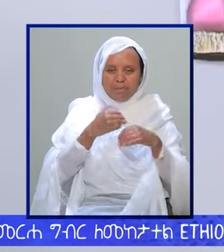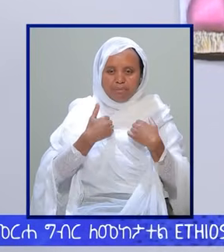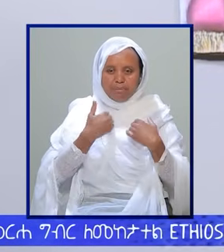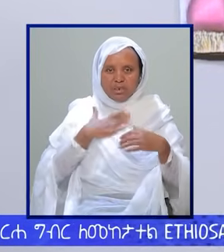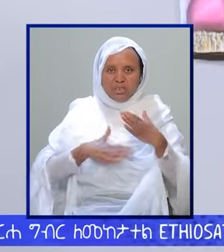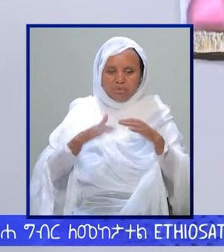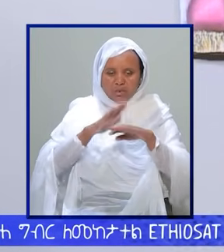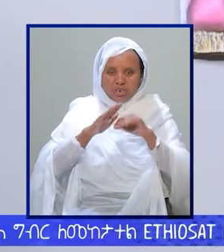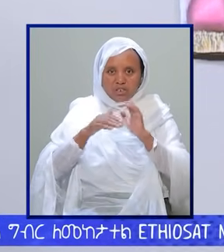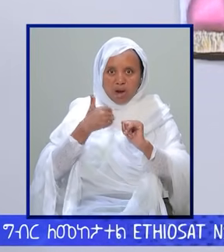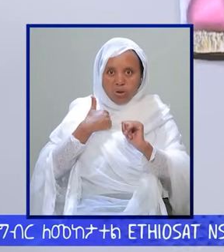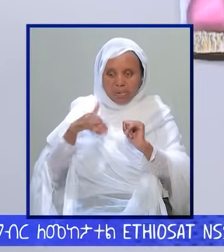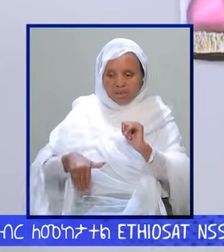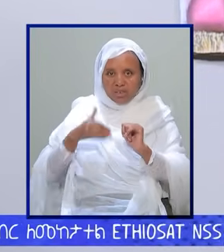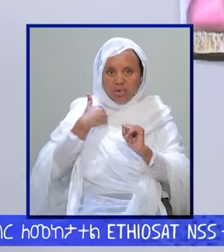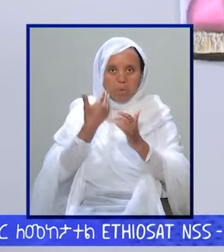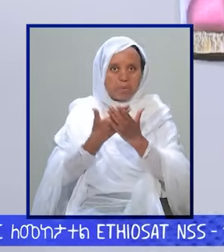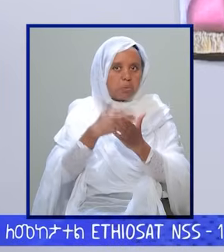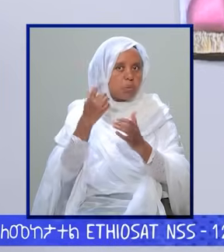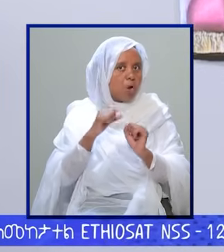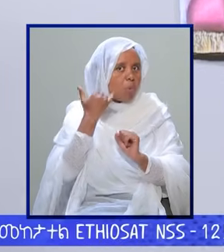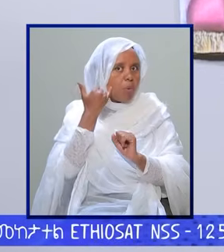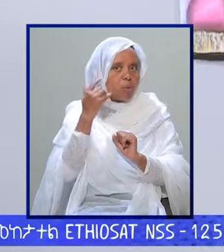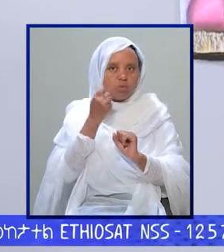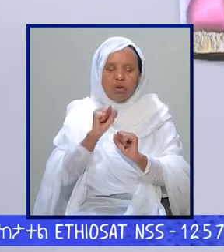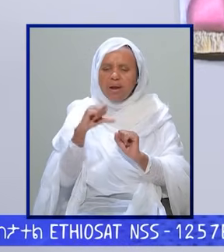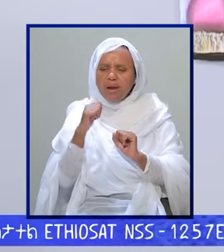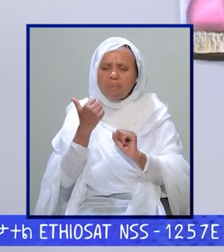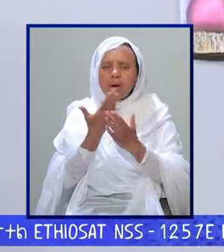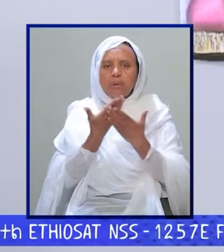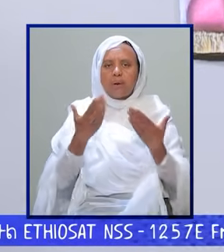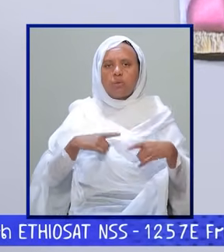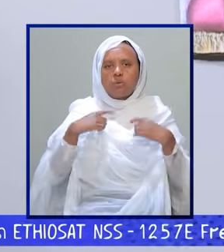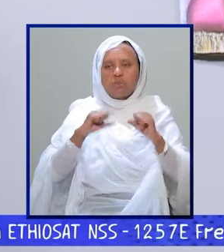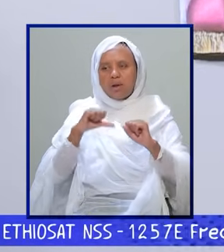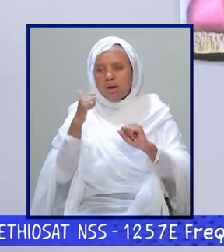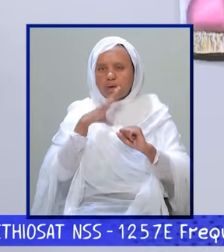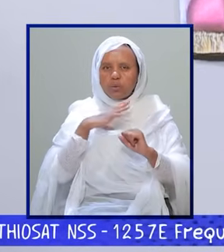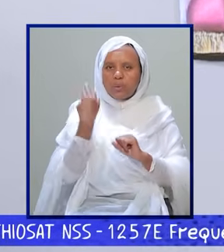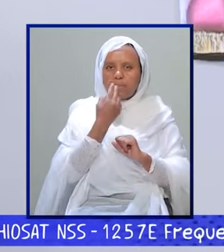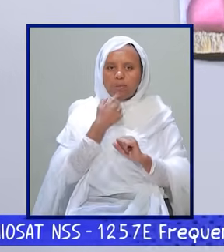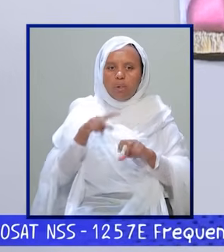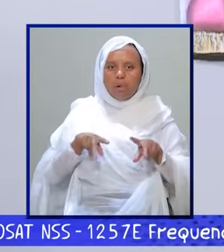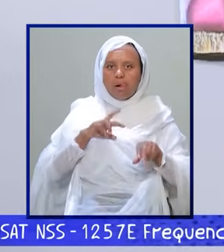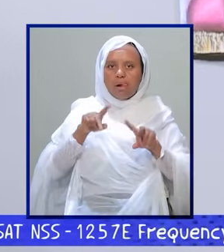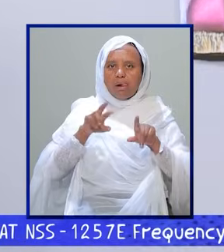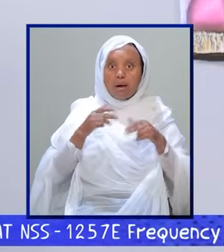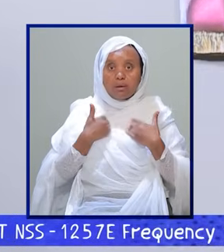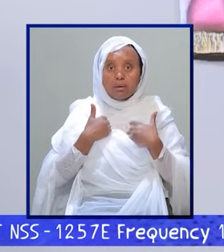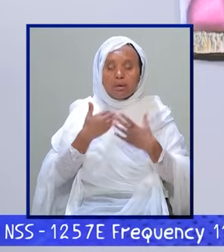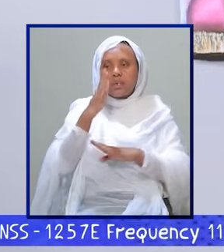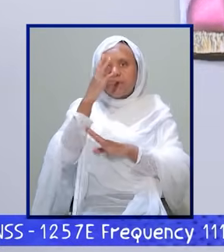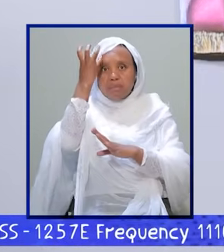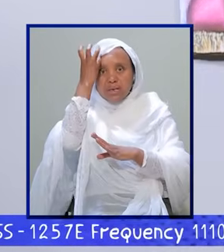ያለውን በኪሳችን ያለውን ነገር ገንዘብ ሊሆን ይችላል፣ ሞባይል ሊሆን ይችላል፣ ሌላም ነገር ሊሆን ይችላል። ሌላው ሰው ይጠቅመኛል ብሎ ይሰርቃል።